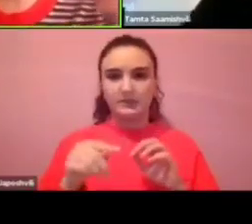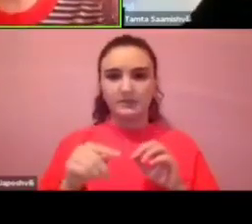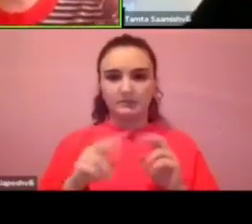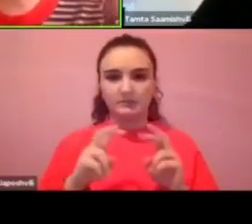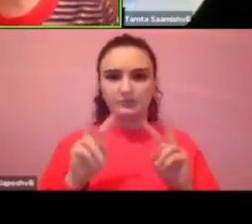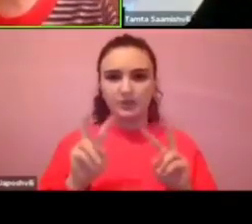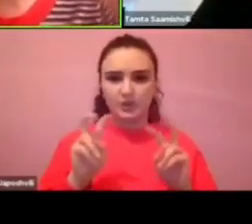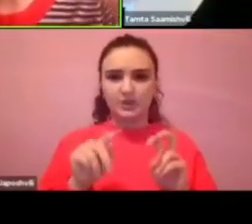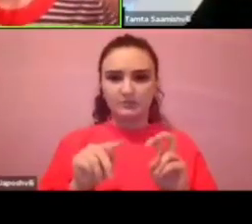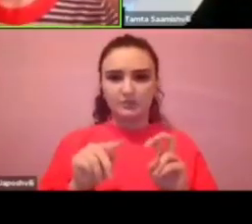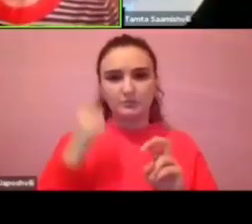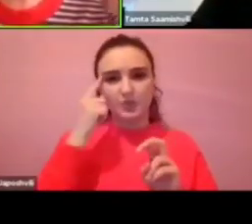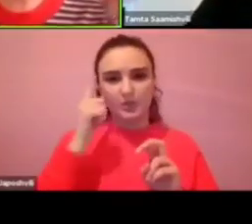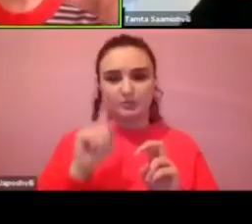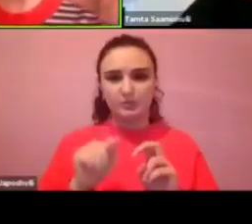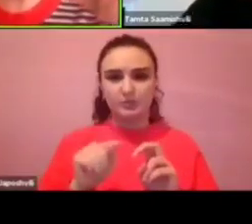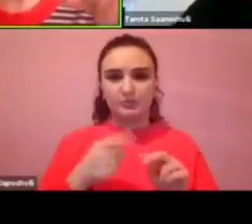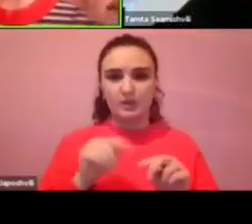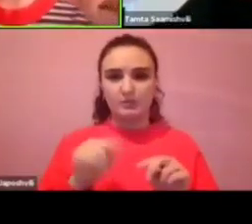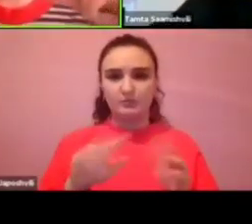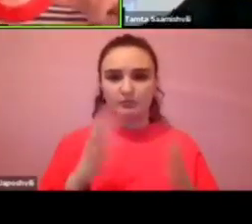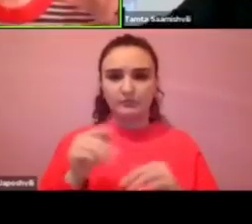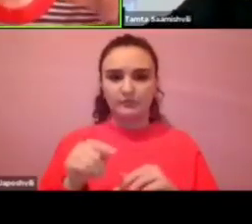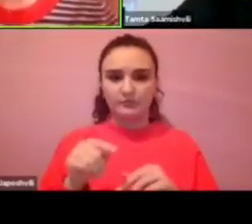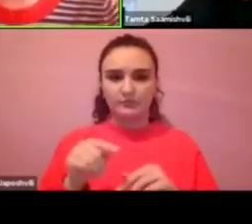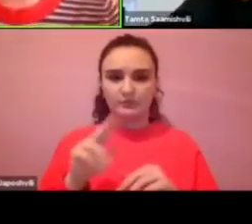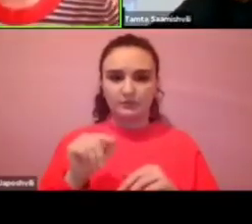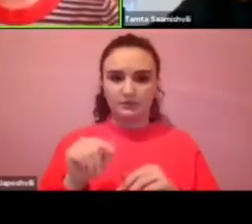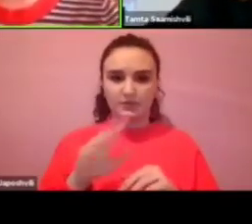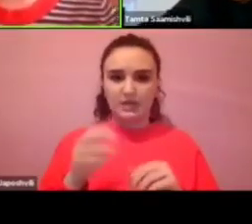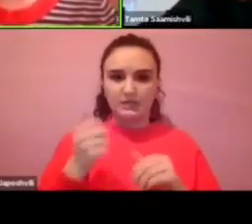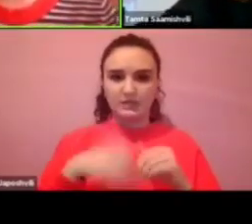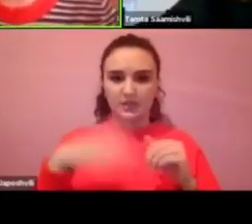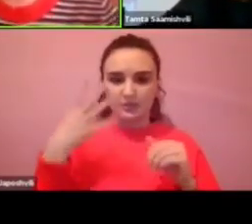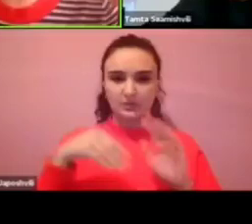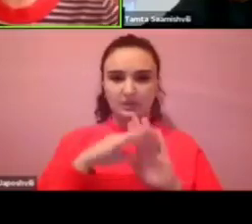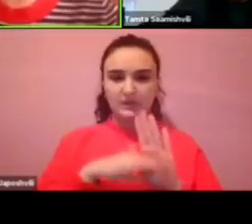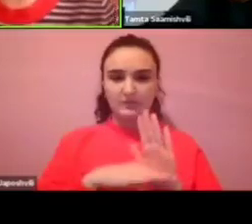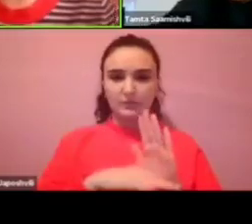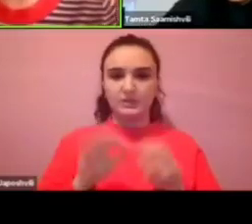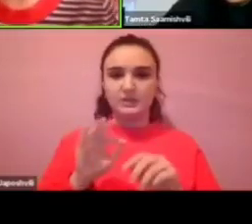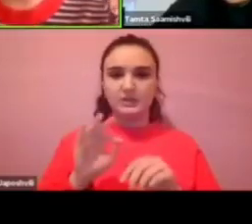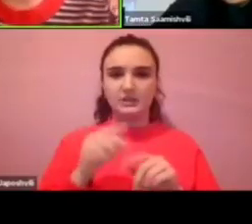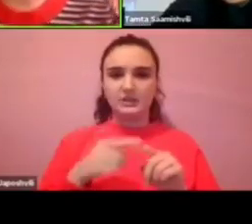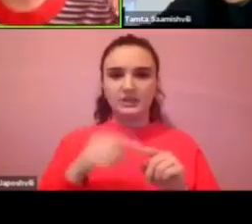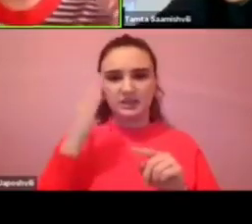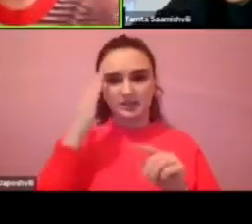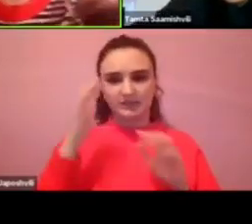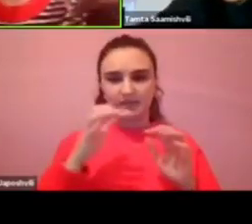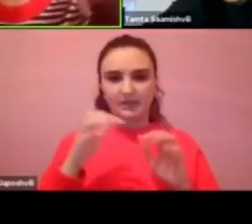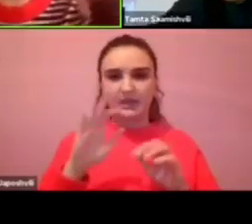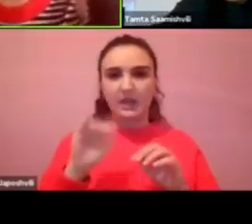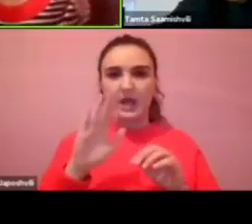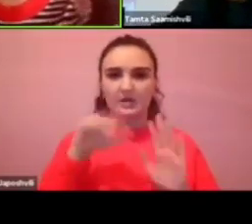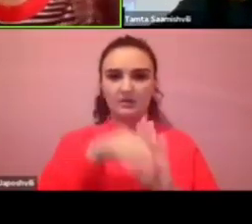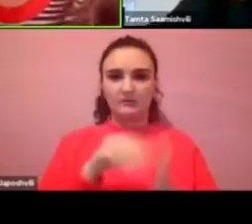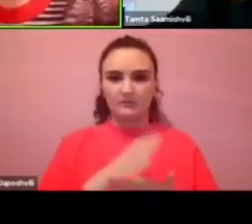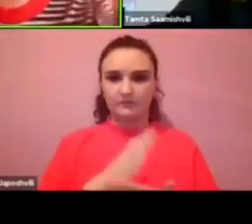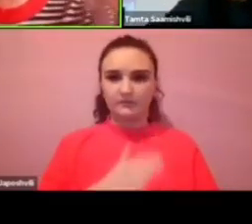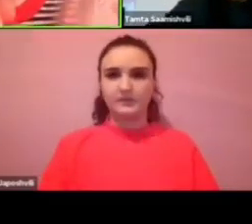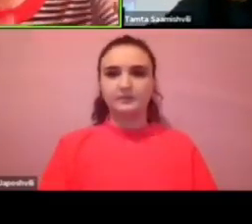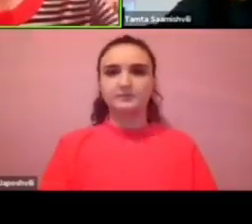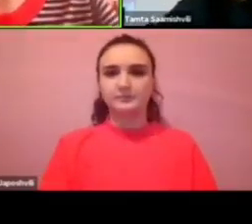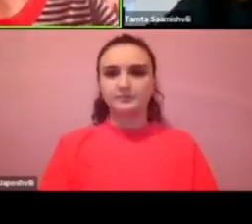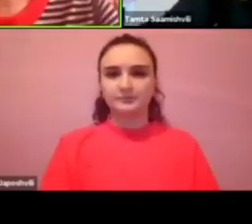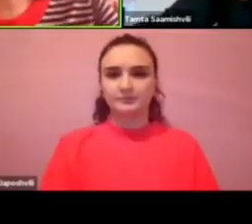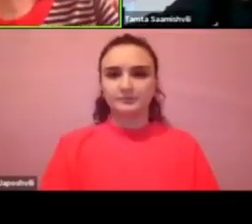ნაწლავის ტვინი ფიქრობს ამ შემთხვევაში და არაცენტრალური ნერვული სისტემა. ანუ აი ეს ტვინი, რომელიც ქალას ძვლებში არის